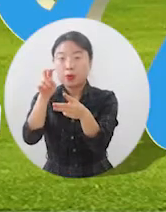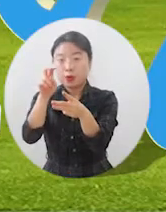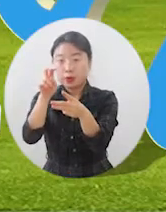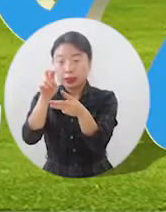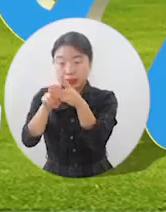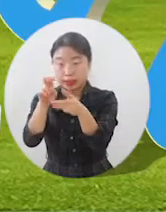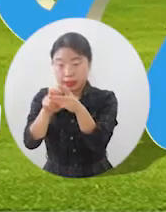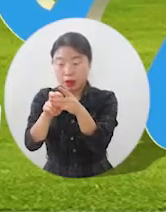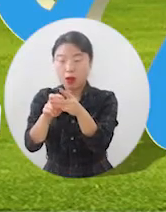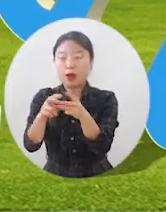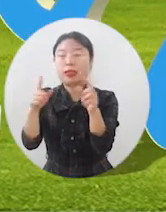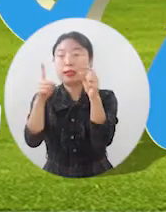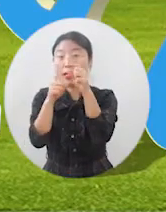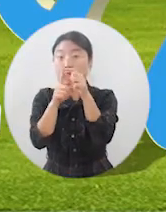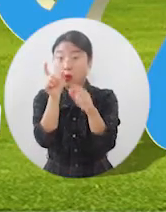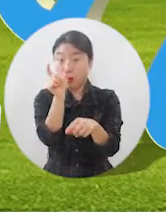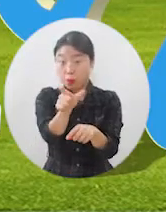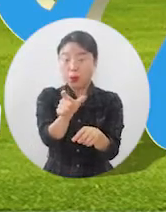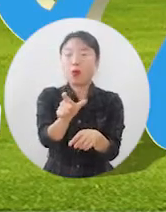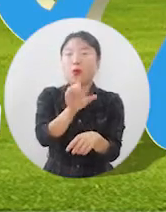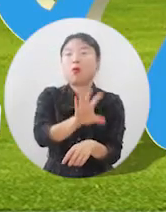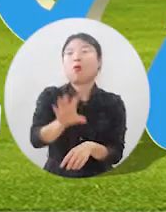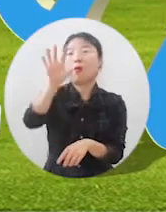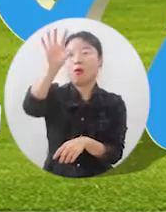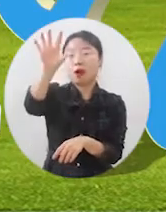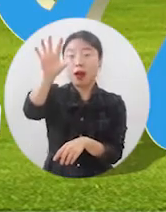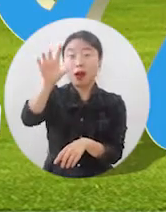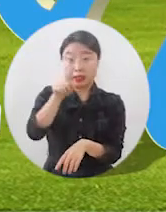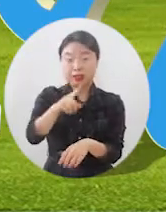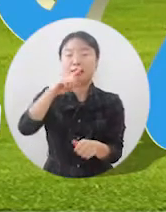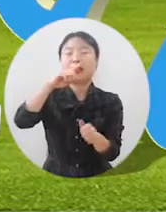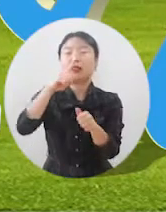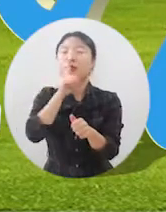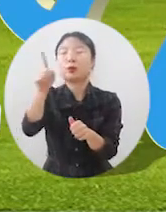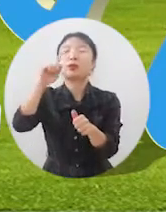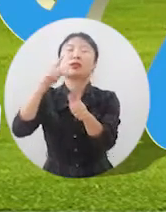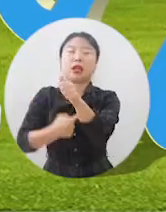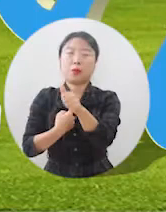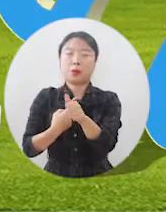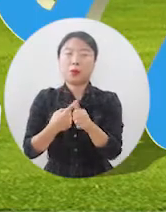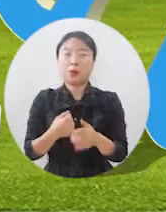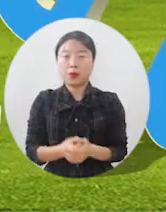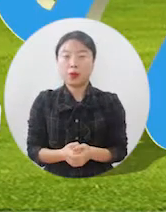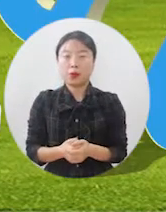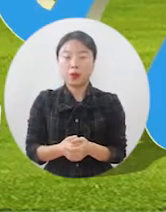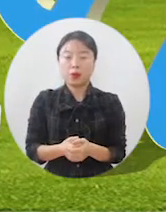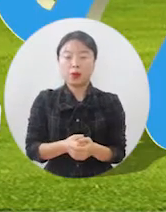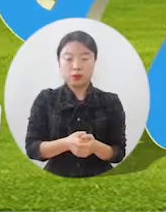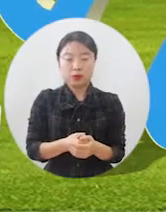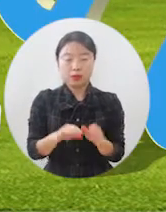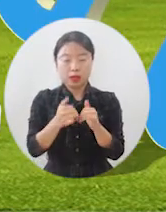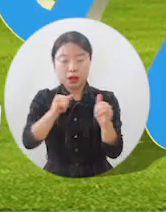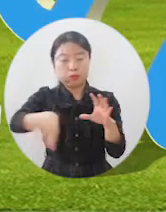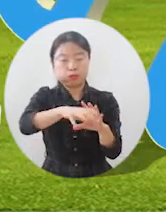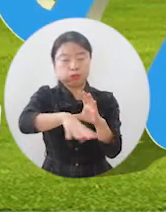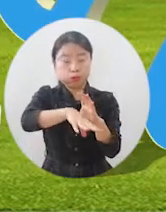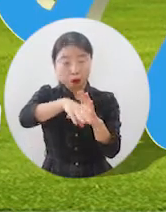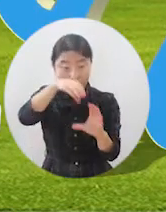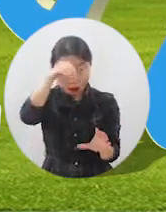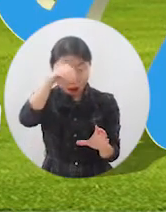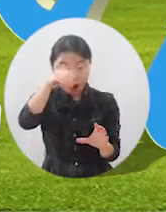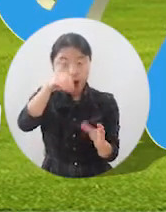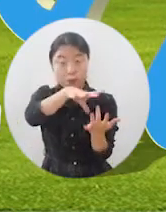기업 홍보를 위한 활동으로도 이용할 수 있는데요. 캠페인에 참여해주시면 추첨을 통해 음료 기프티콘을